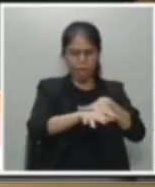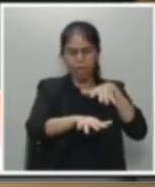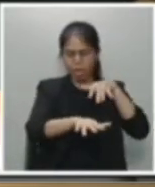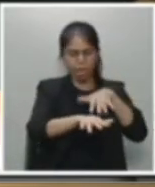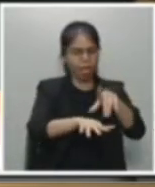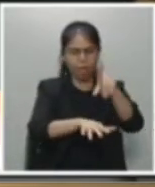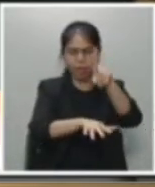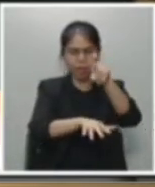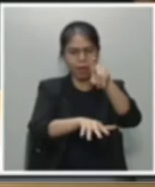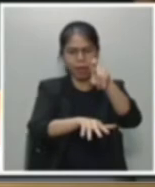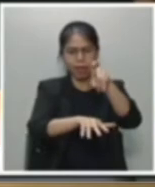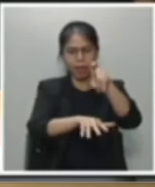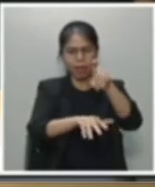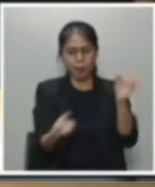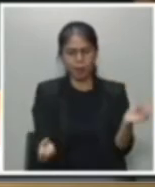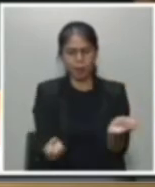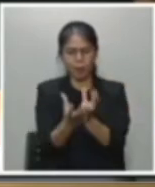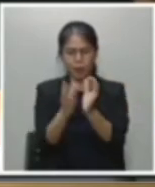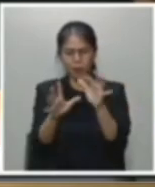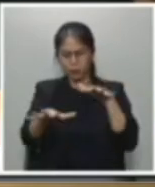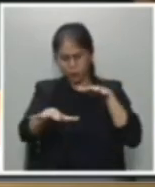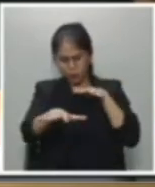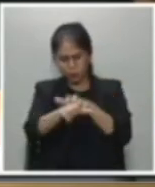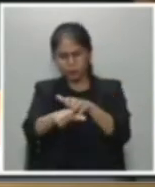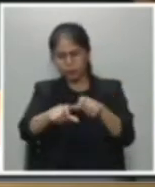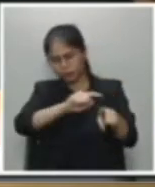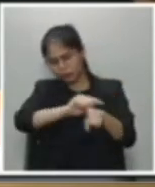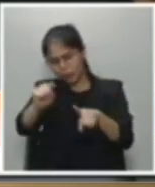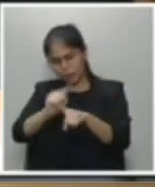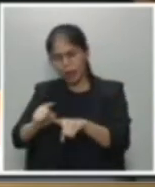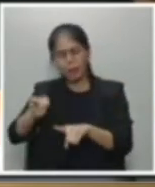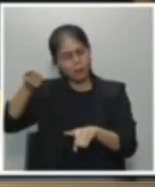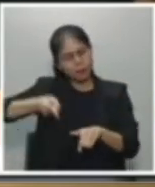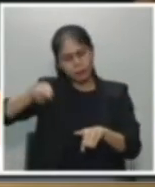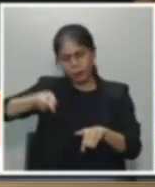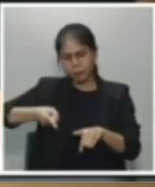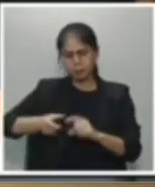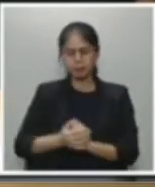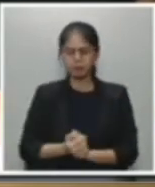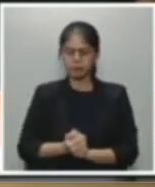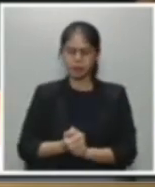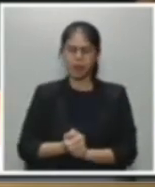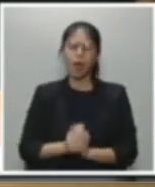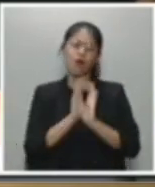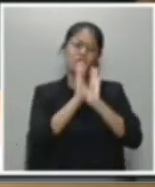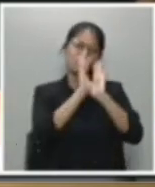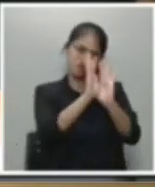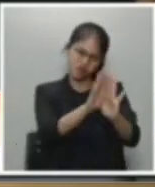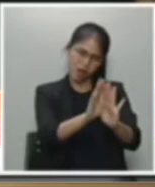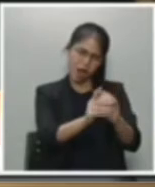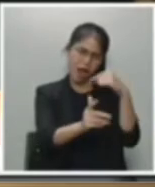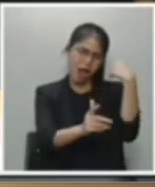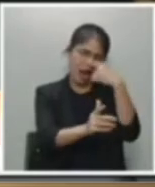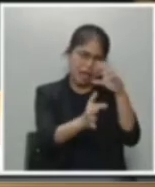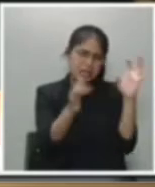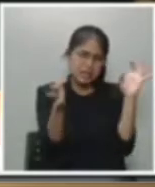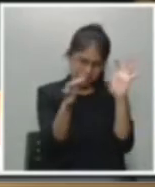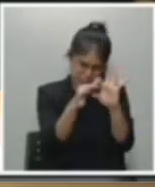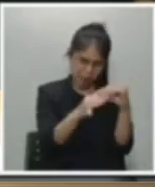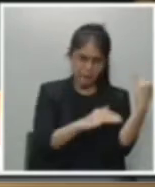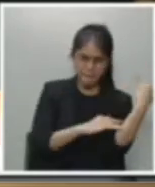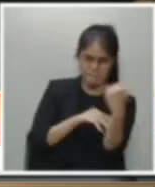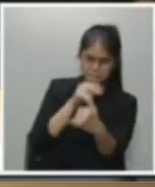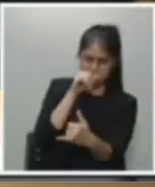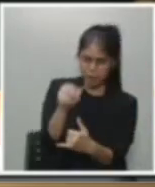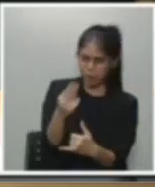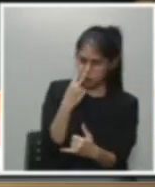ทำให้เกิดอุบัติเหตุบ่อยครั้งจึงอยากฝากให้หน่วยงานที่เกี่ยวข้องลงไปแก้ไขโดยการว